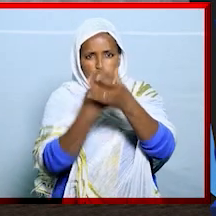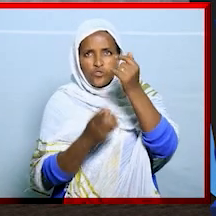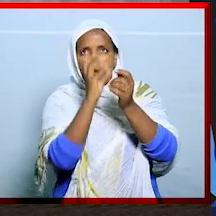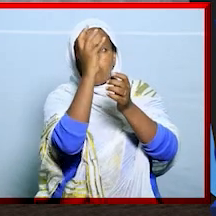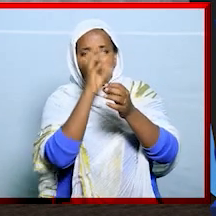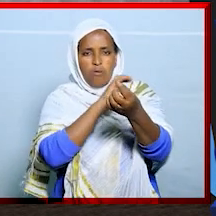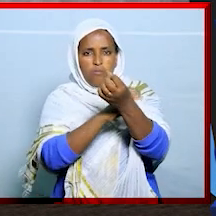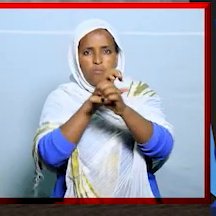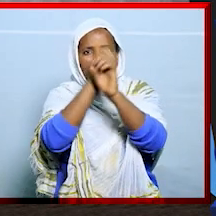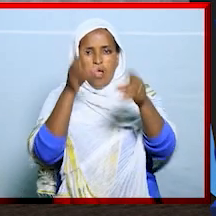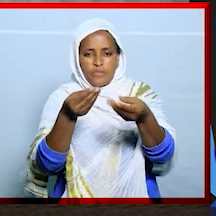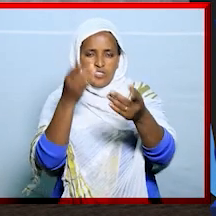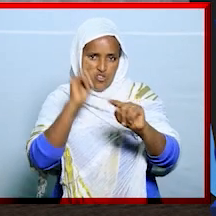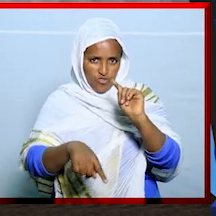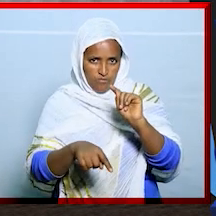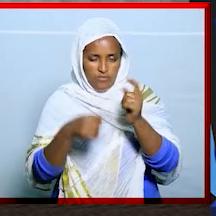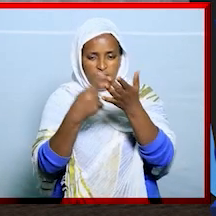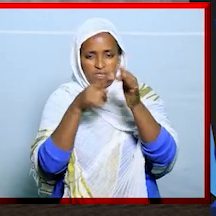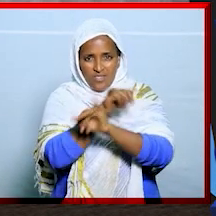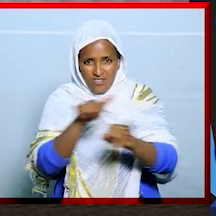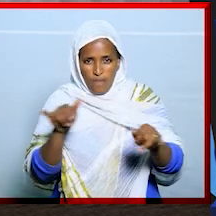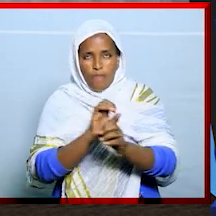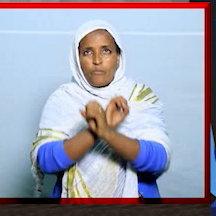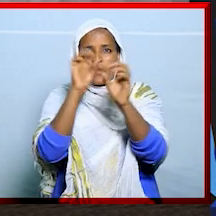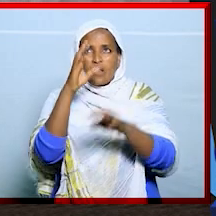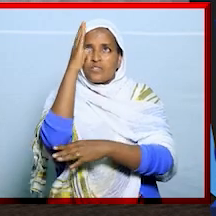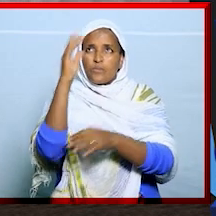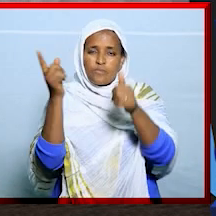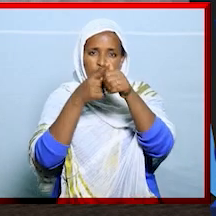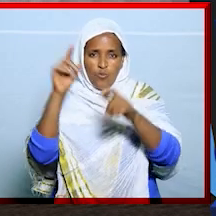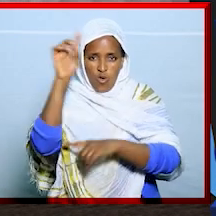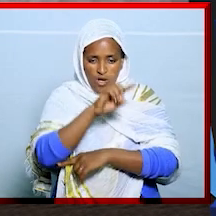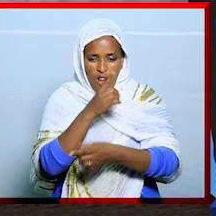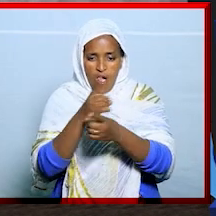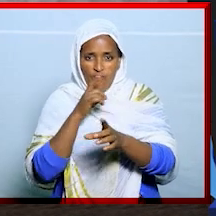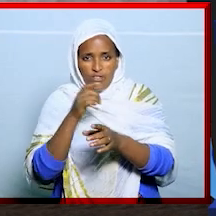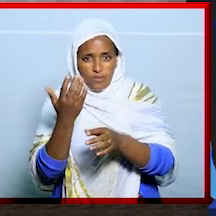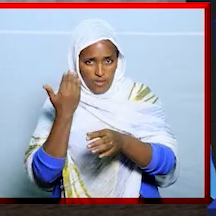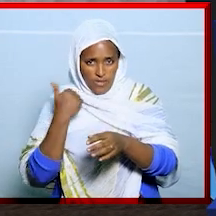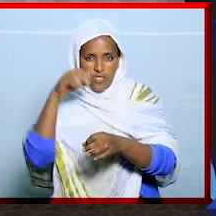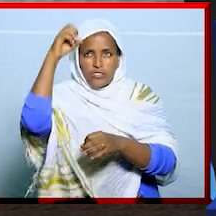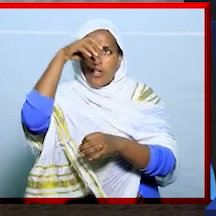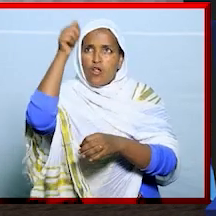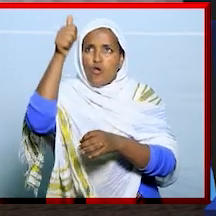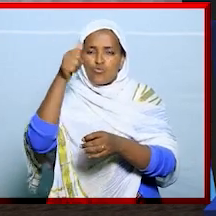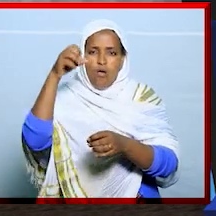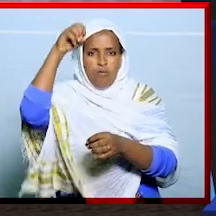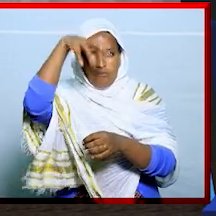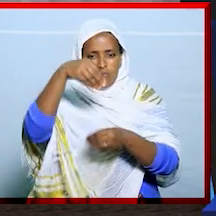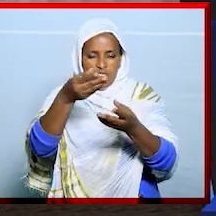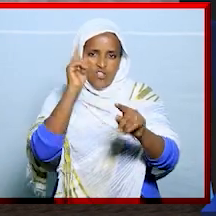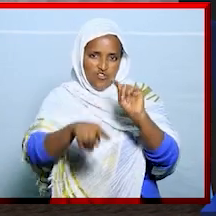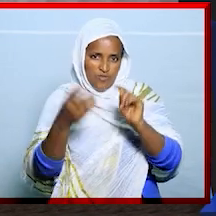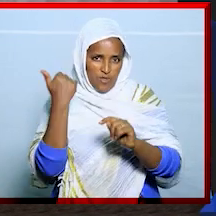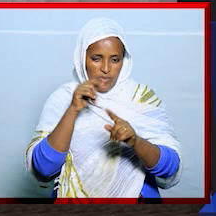አምፖሉ መስተካቱ ብቻውን ምንም ኃይል ብርሃን ሊሰጥ አይችልም። እንደዚሁም ሁሉ ብርሃን እግዚአብሔር በመጀመሪያው ቀን ባይፈጥር ኖሮ ፀሐይ በራሷ